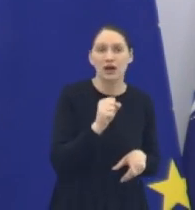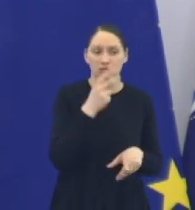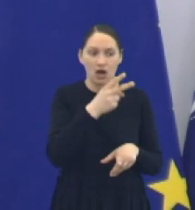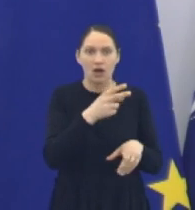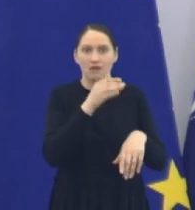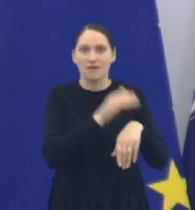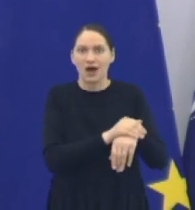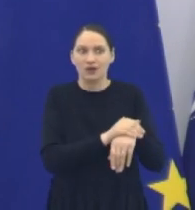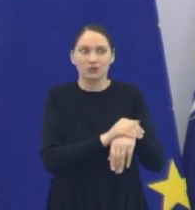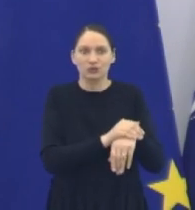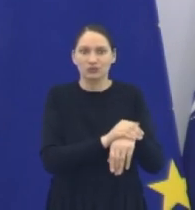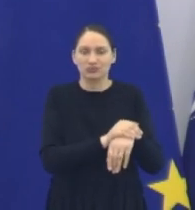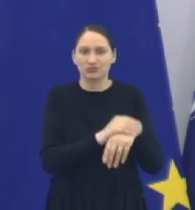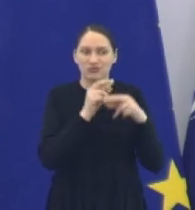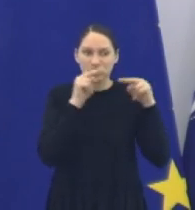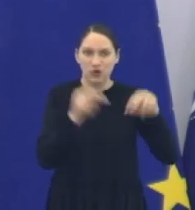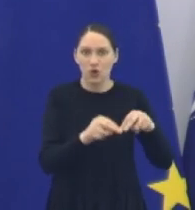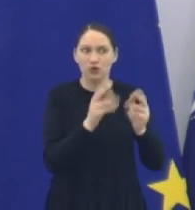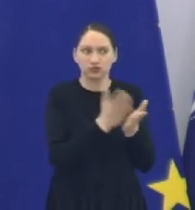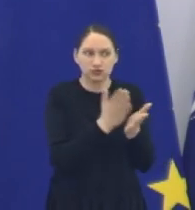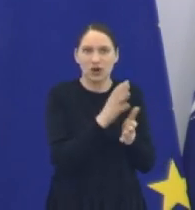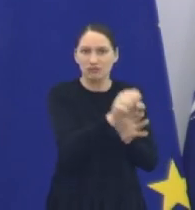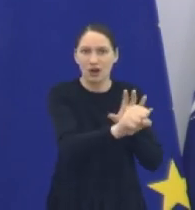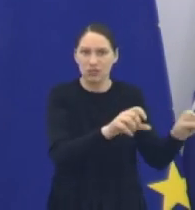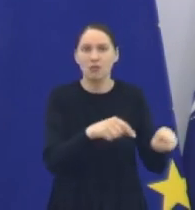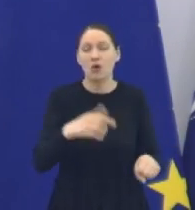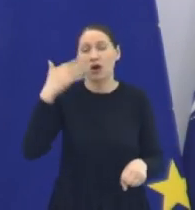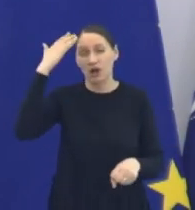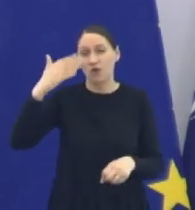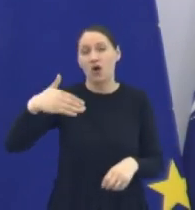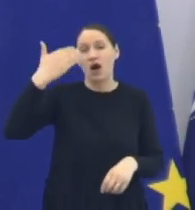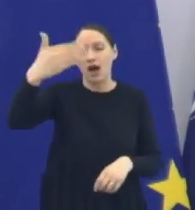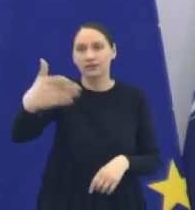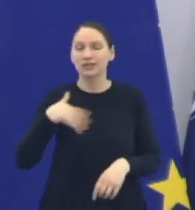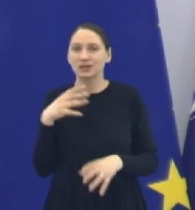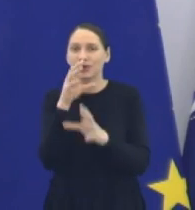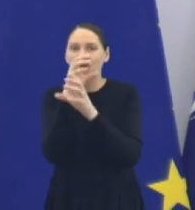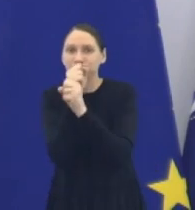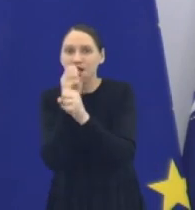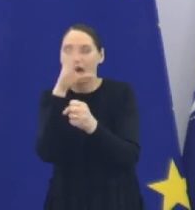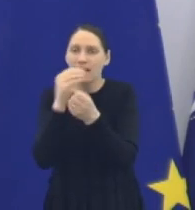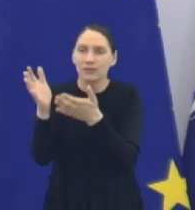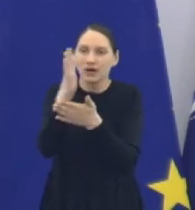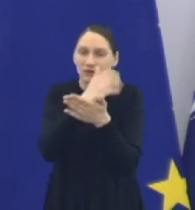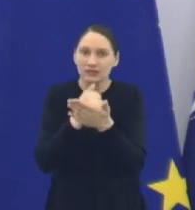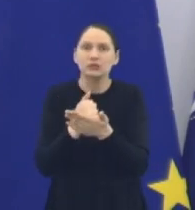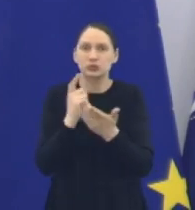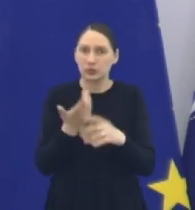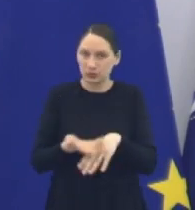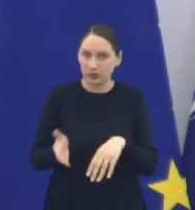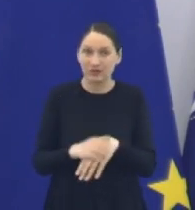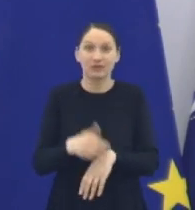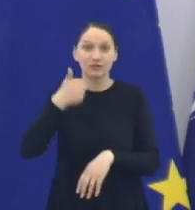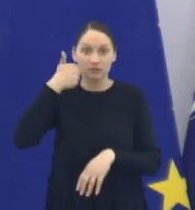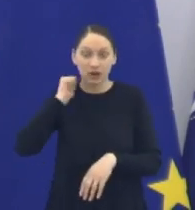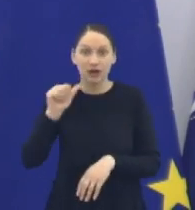vietose. Ir galimas dalykas, kad tuos įrodymus būsimajam teismui teks rinkti sudėtingiau, bet kaip tik ir